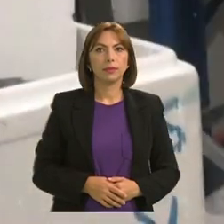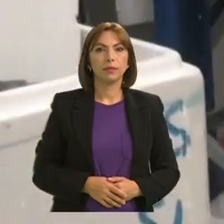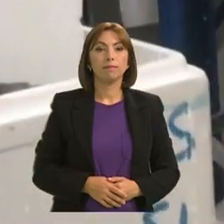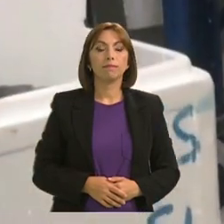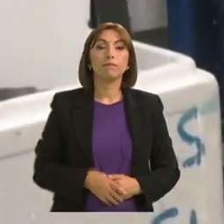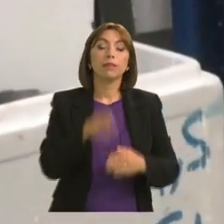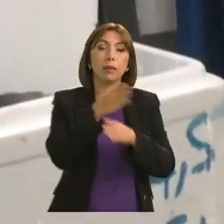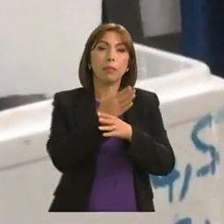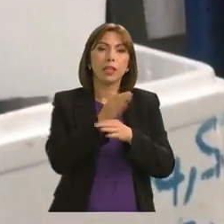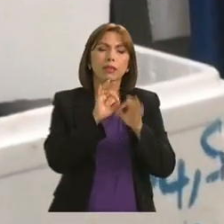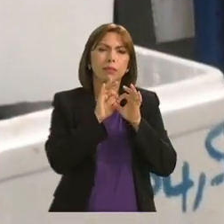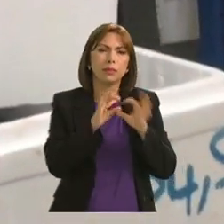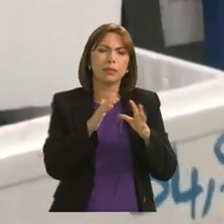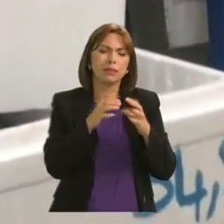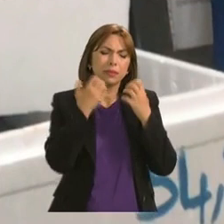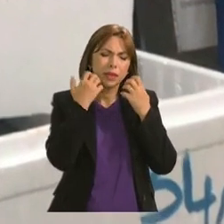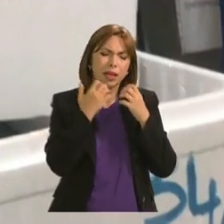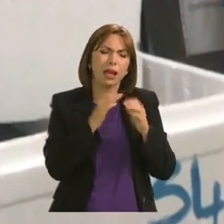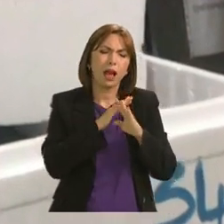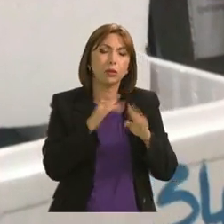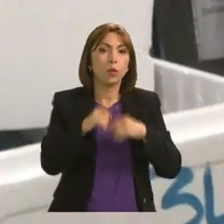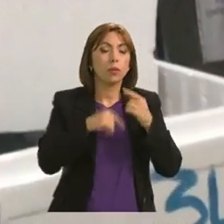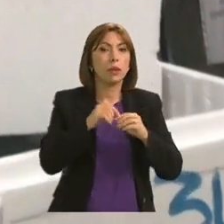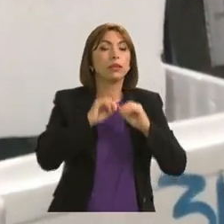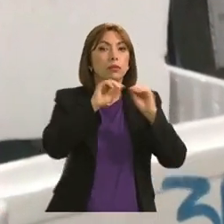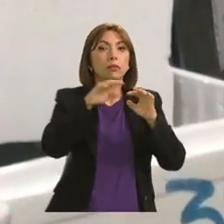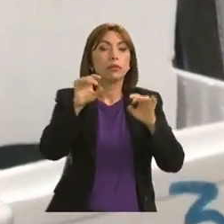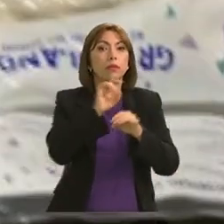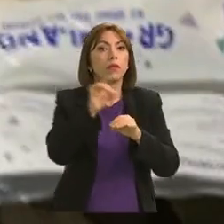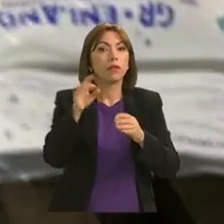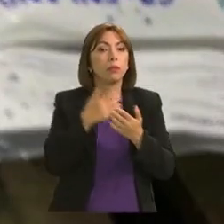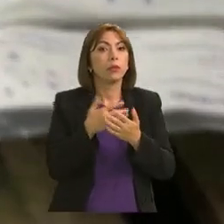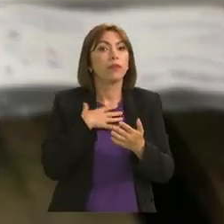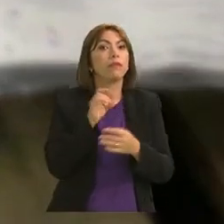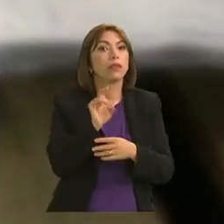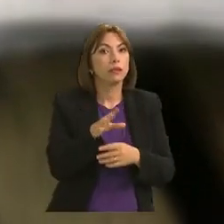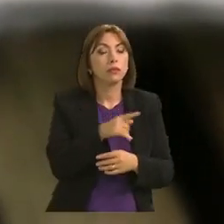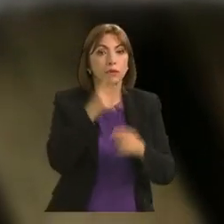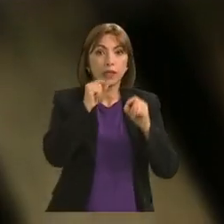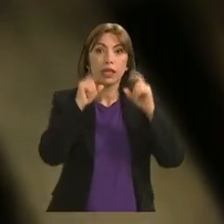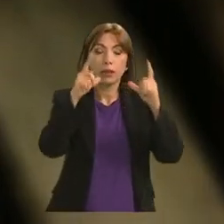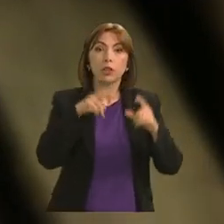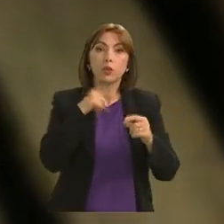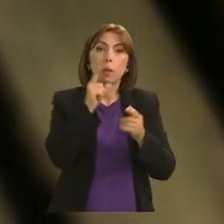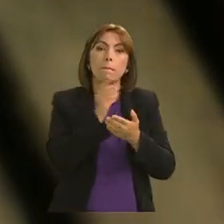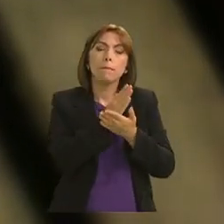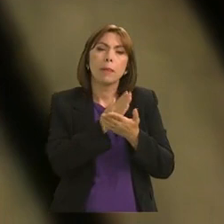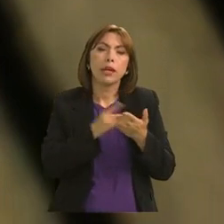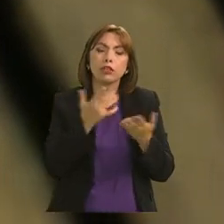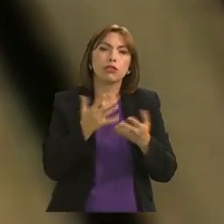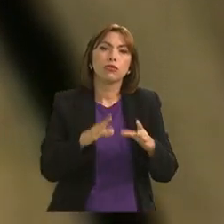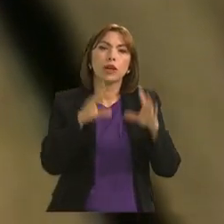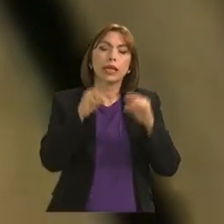Pește alterat într-o stare de degradare acută urma să ajungă în galantare pentru a fi vândut. Iar aceste imagini sunt cu o mică parte din ceea ce au